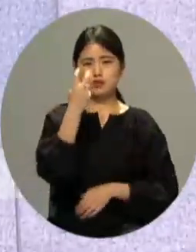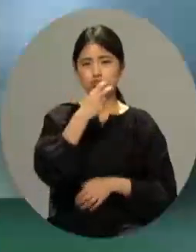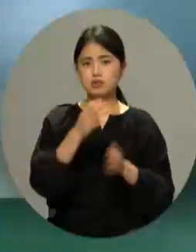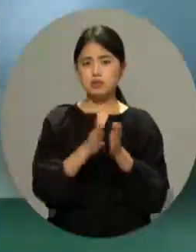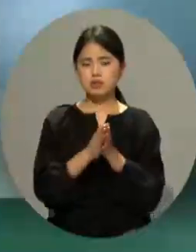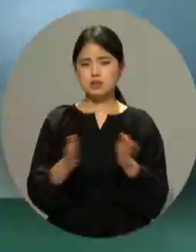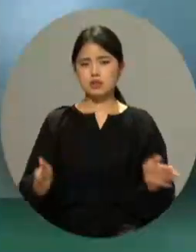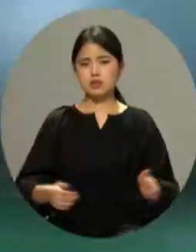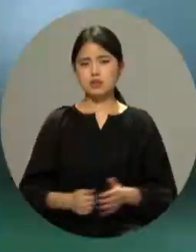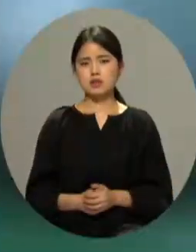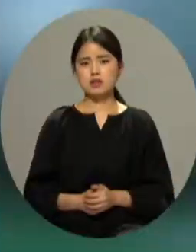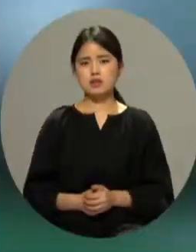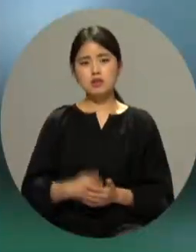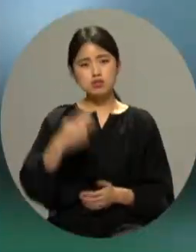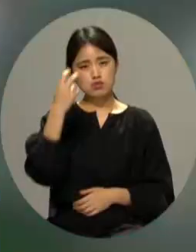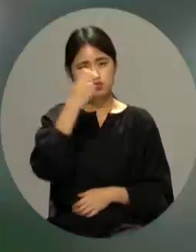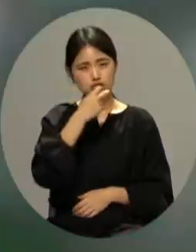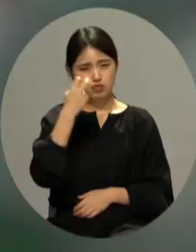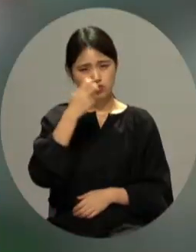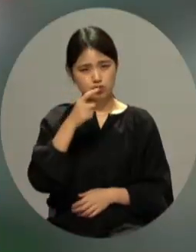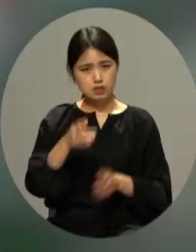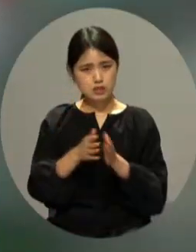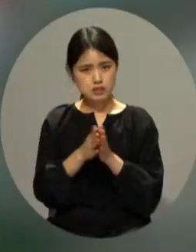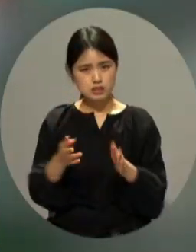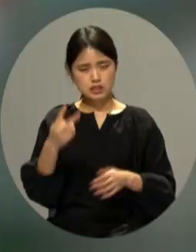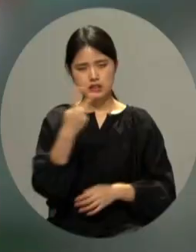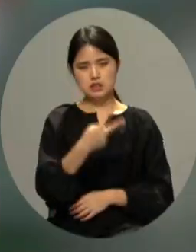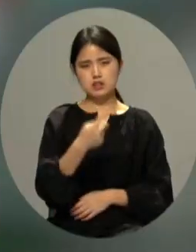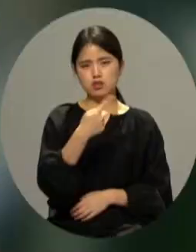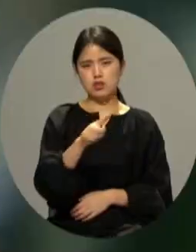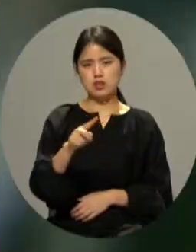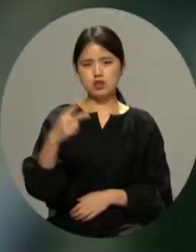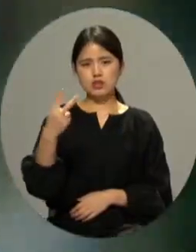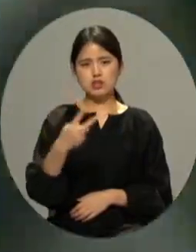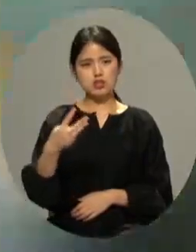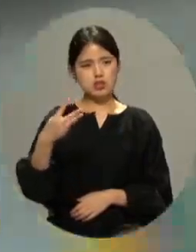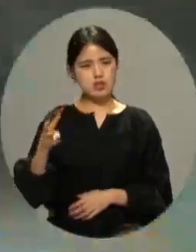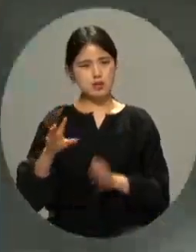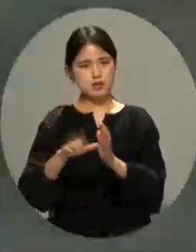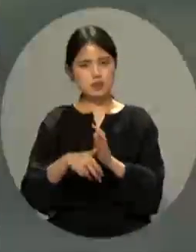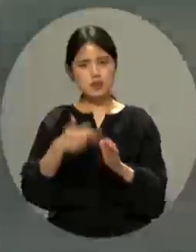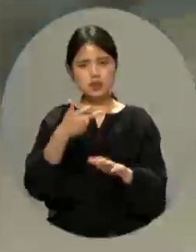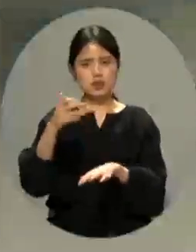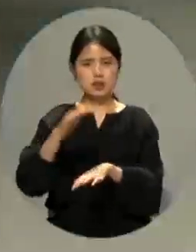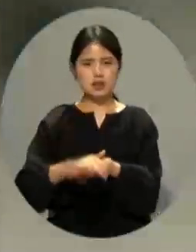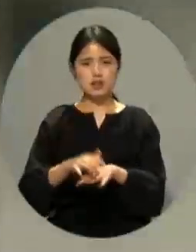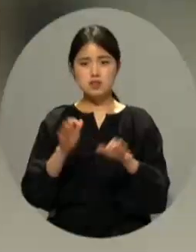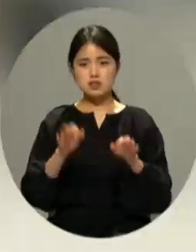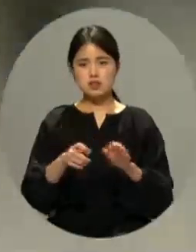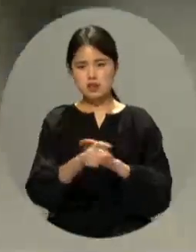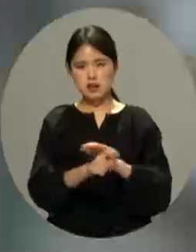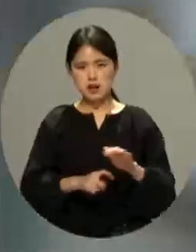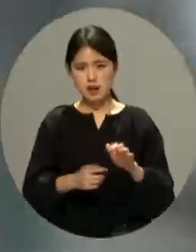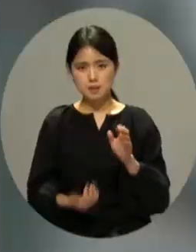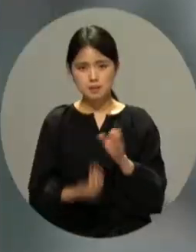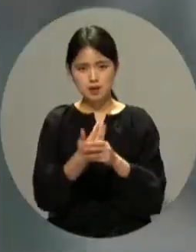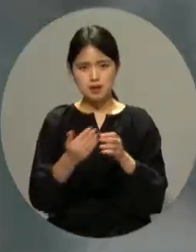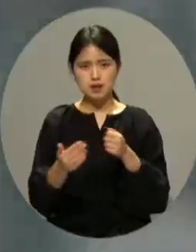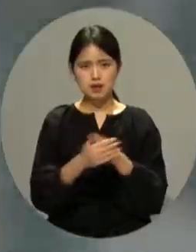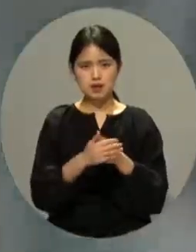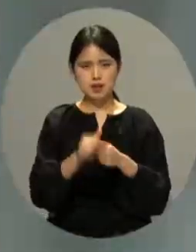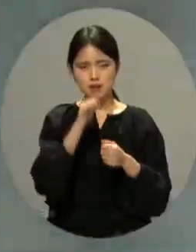착수했습니다 수사의 실마리는 2001년과 2003년에 대전에서 은행강도 사건을 벌여 지난해